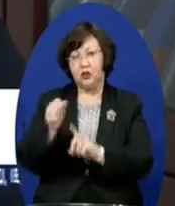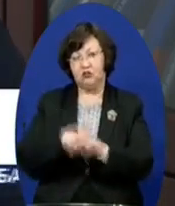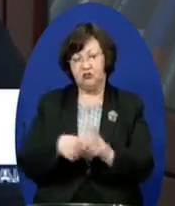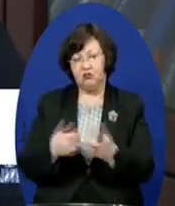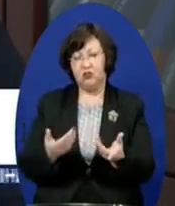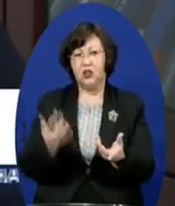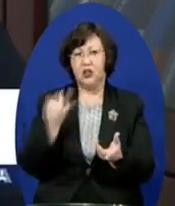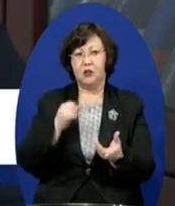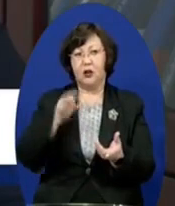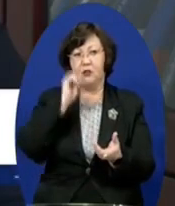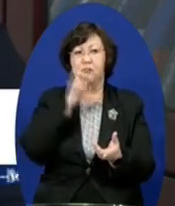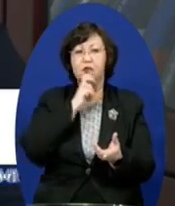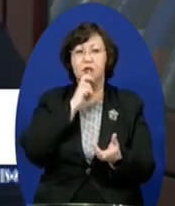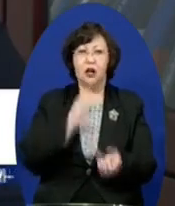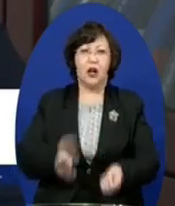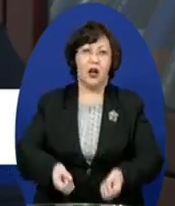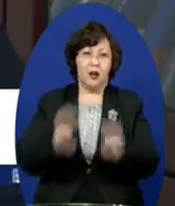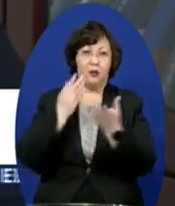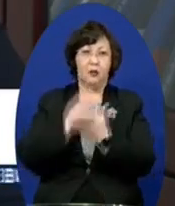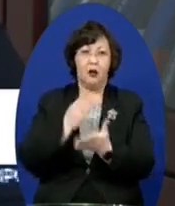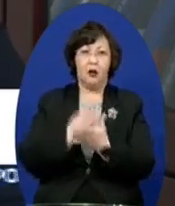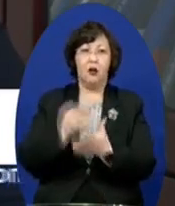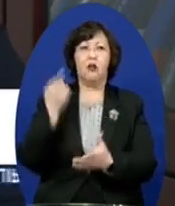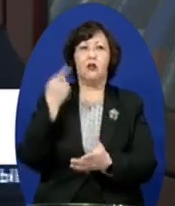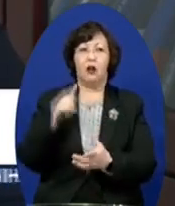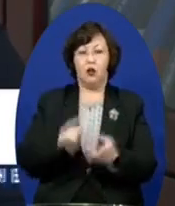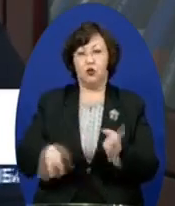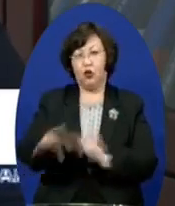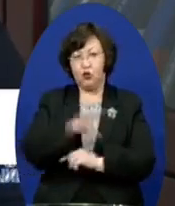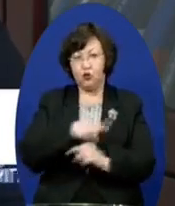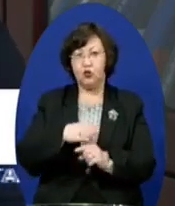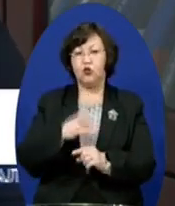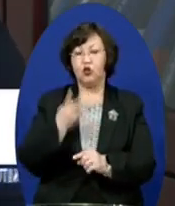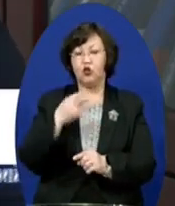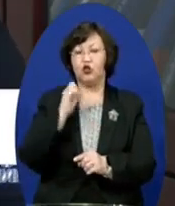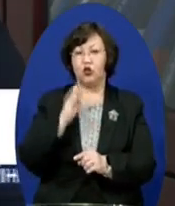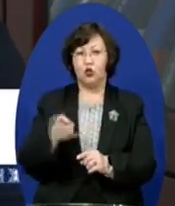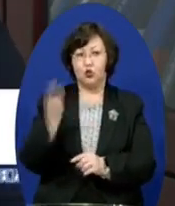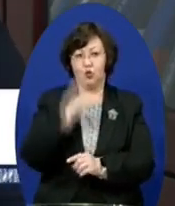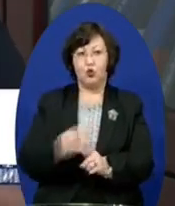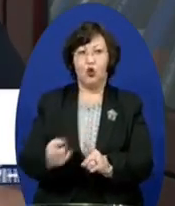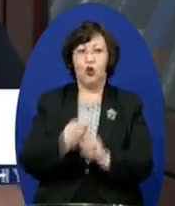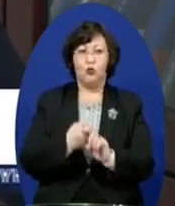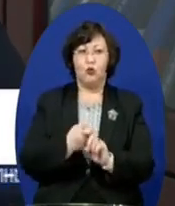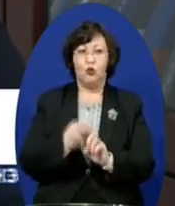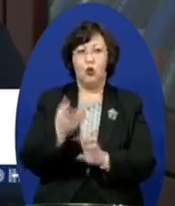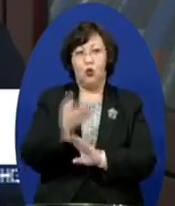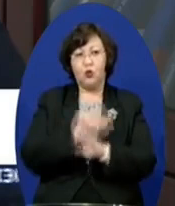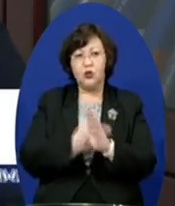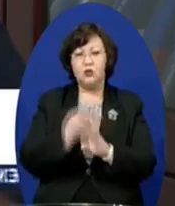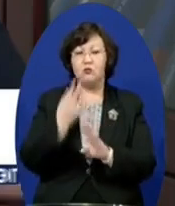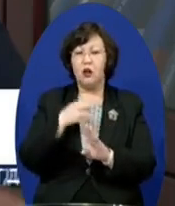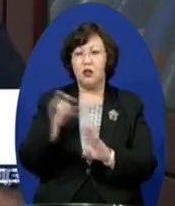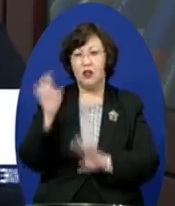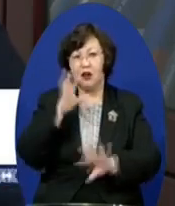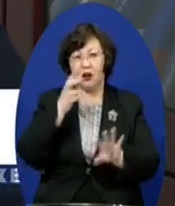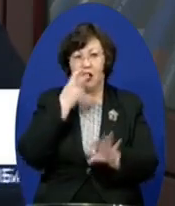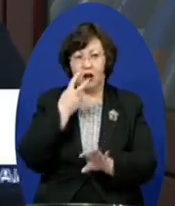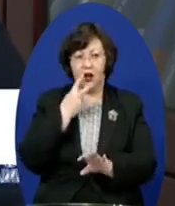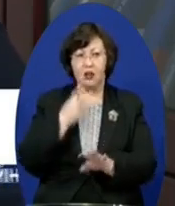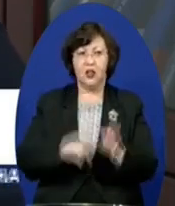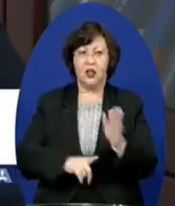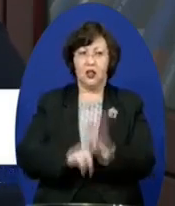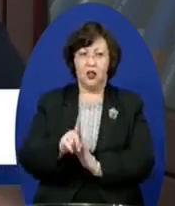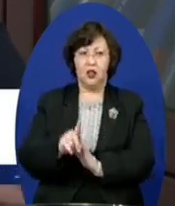асуудлууд гарч байгаа. Тэгэхээр энэ бол тэр нөхцөлтэй бол шууд холбоотой гэж харагдахаар энэ бол урьдчилсан байдлаар бид нар бол эхний ээлжинтэд